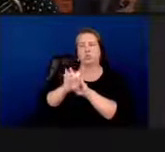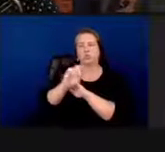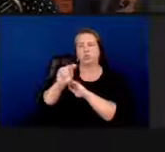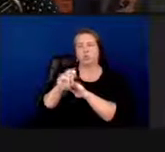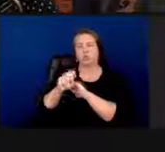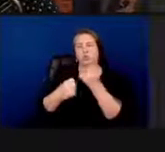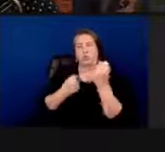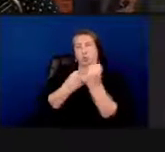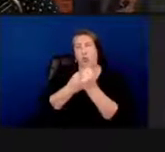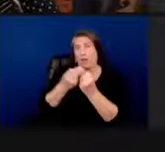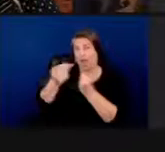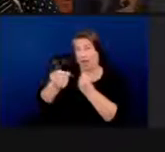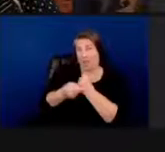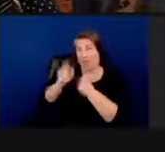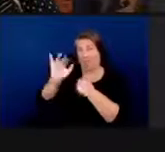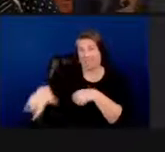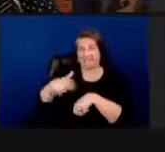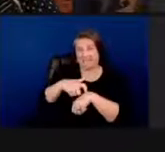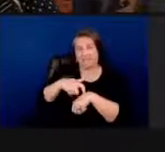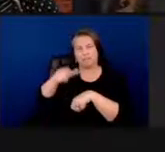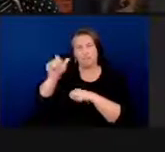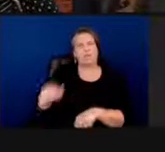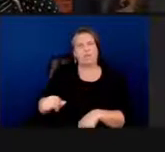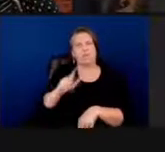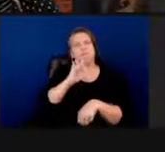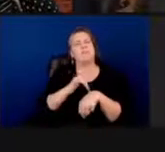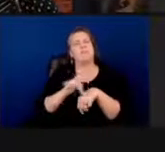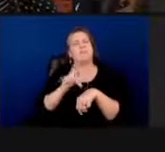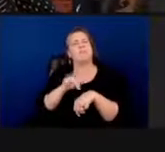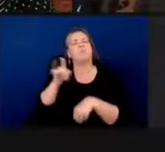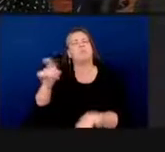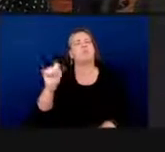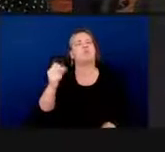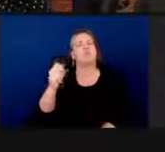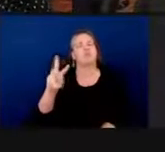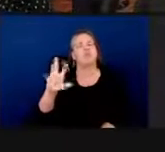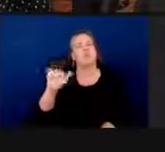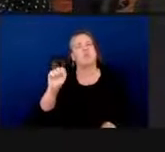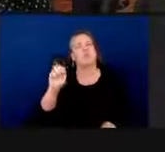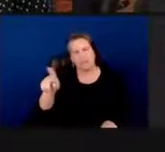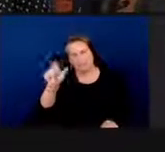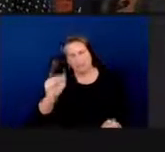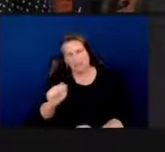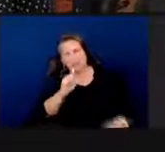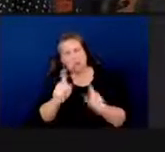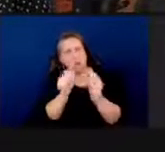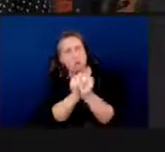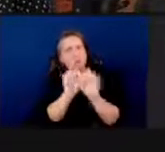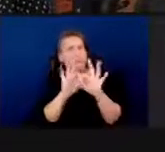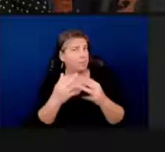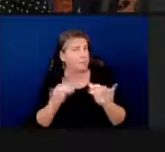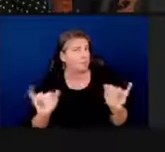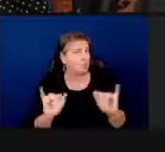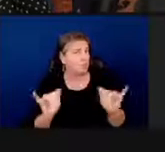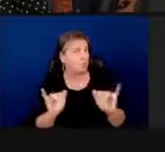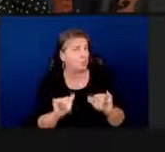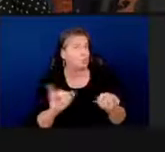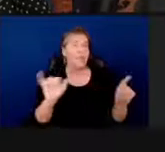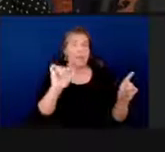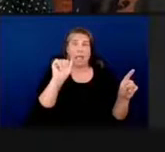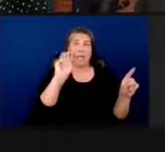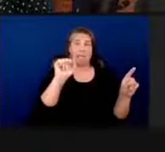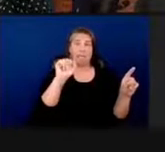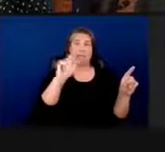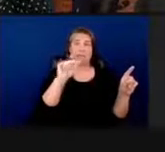وهناك أيضا مدير الجويسون عندما كان ممكن أن أيضا يحضروا